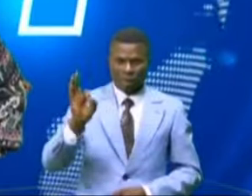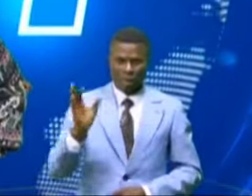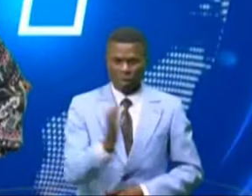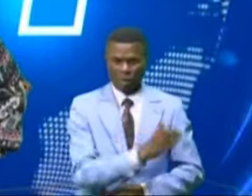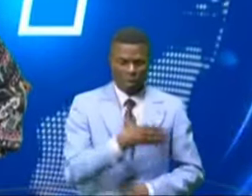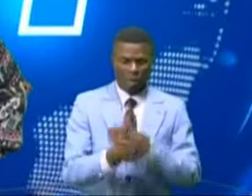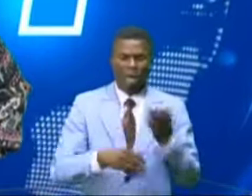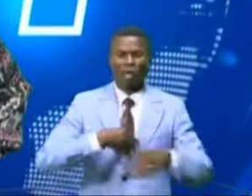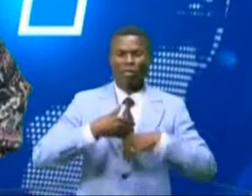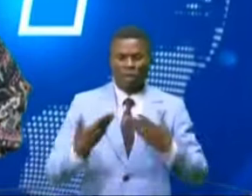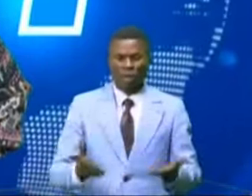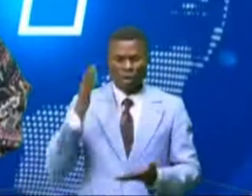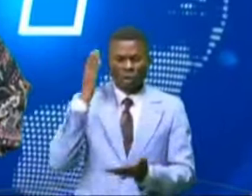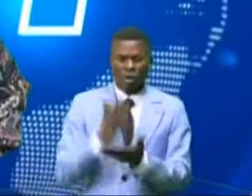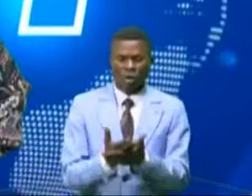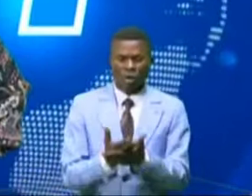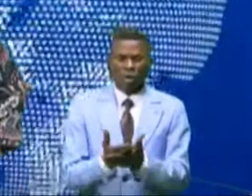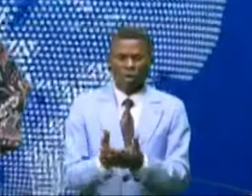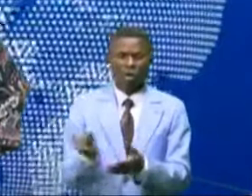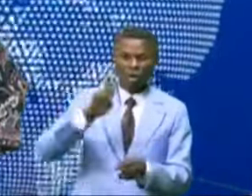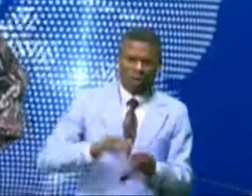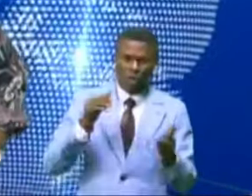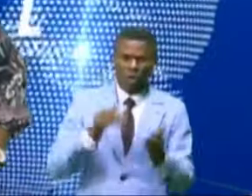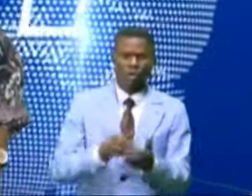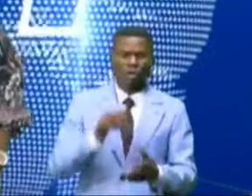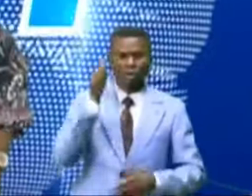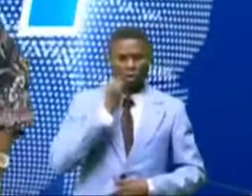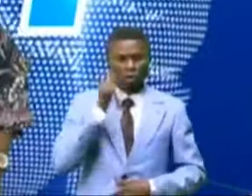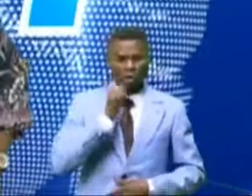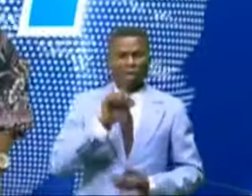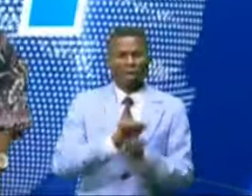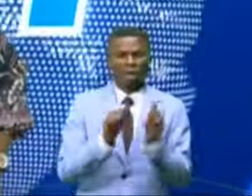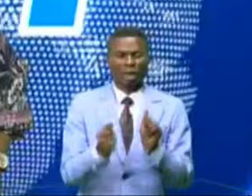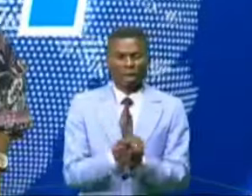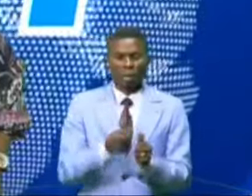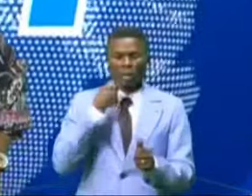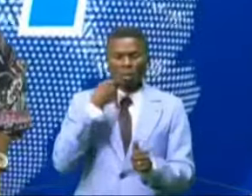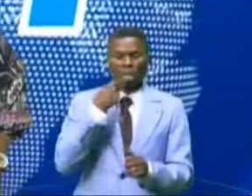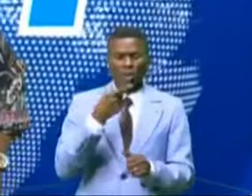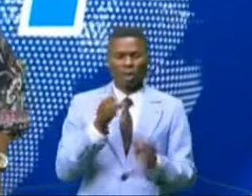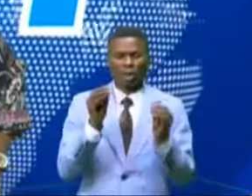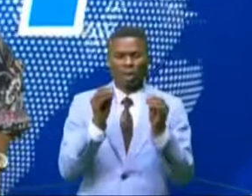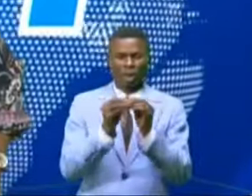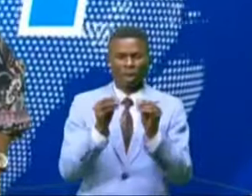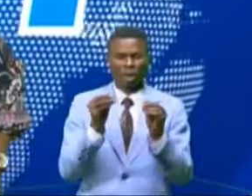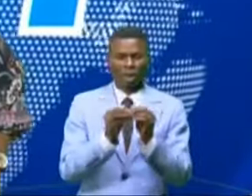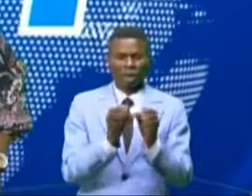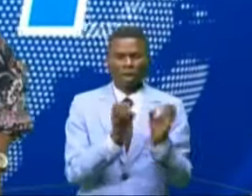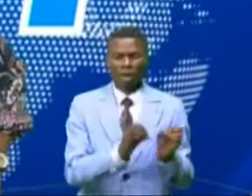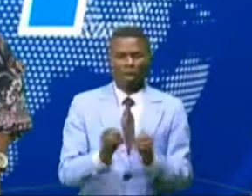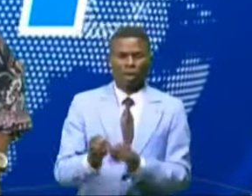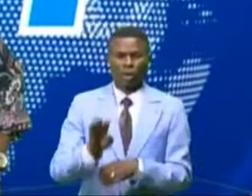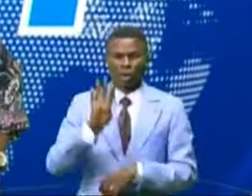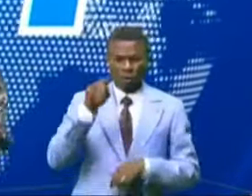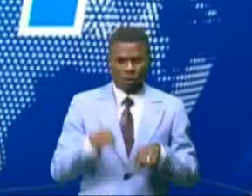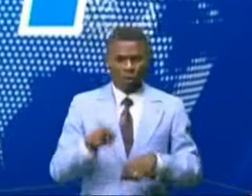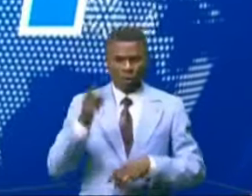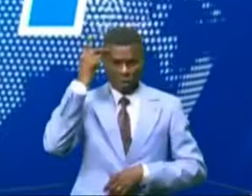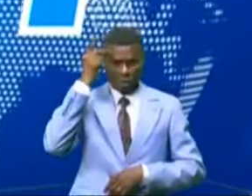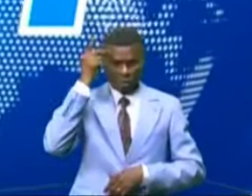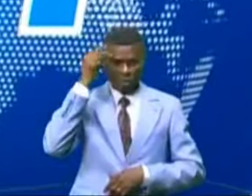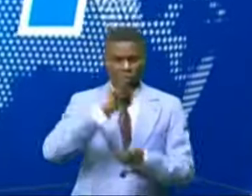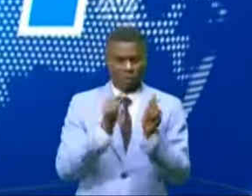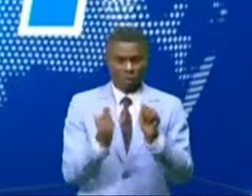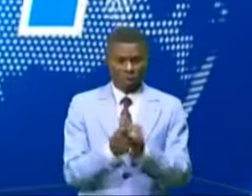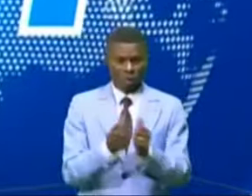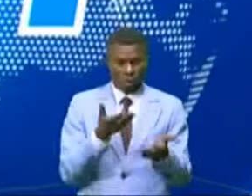Pour lutter contre les violences basées, la question était au centre d'une rencontre tenue ce jeudi à Kinshasa autour de